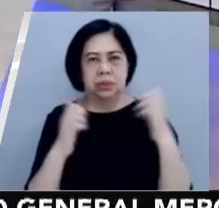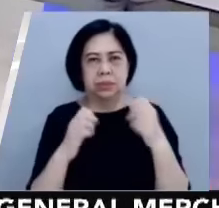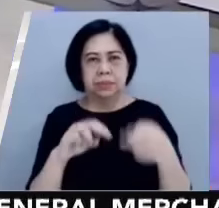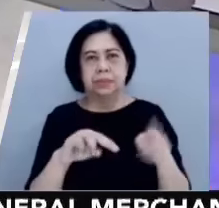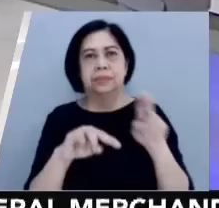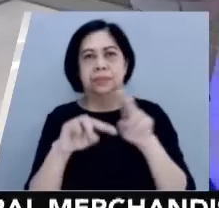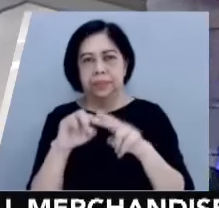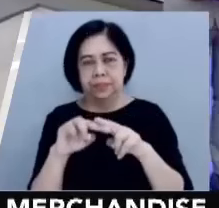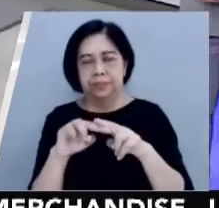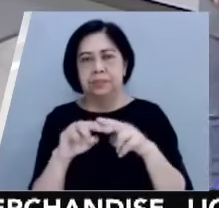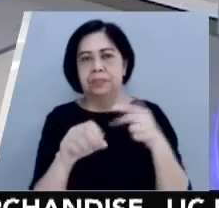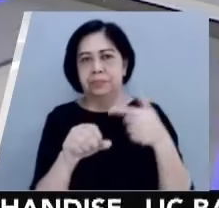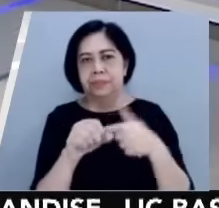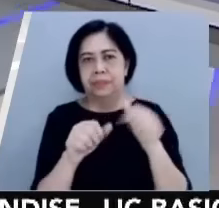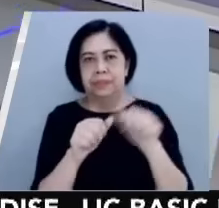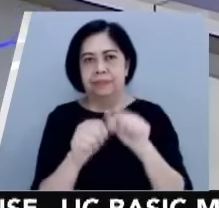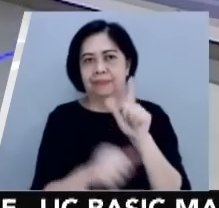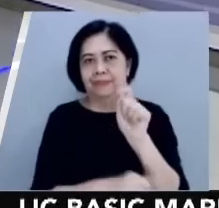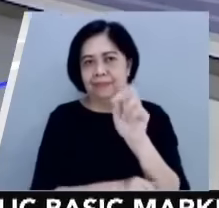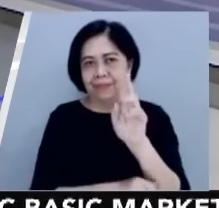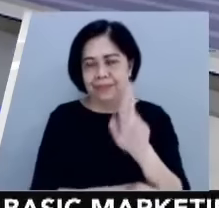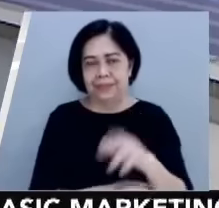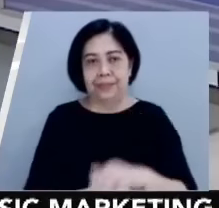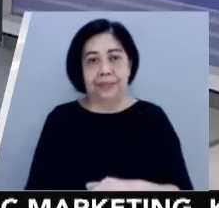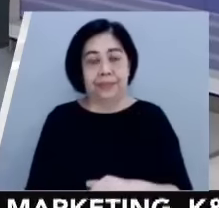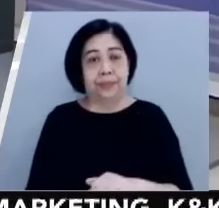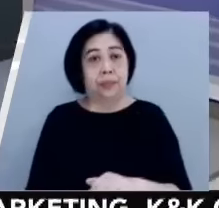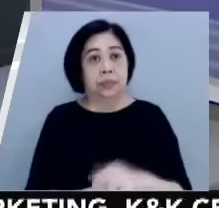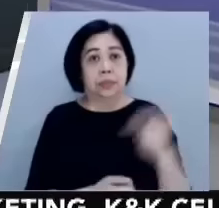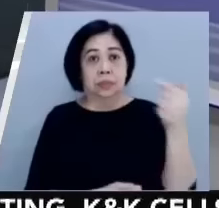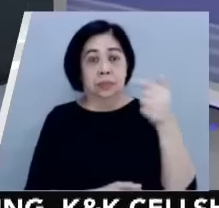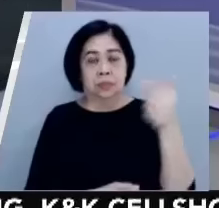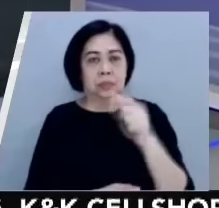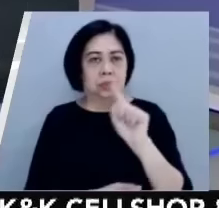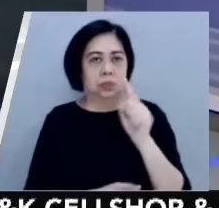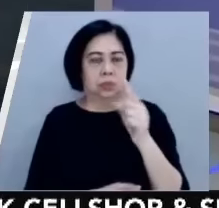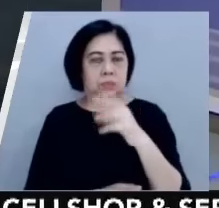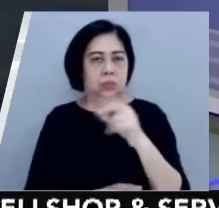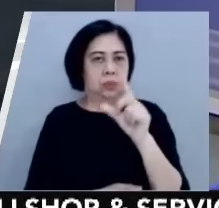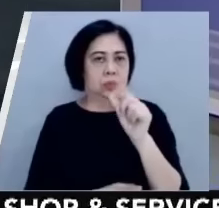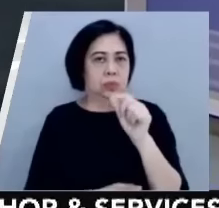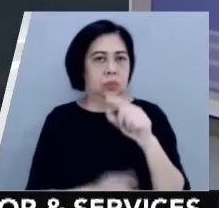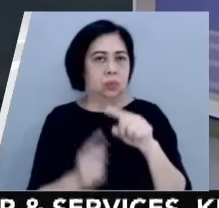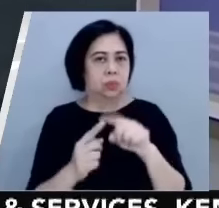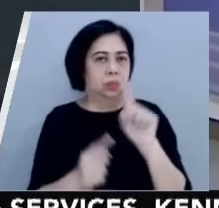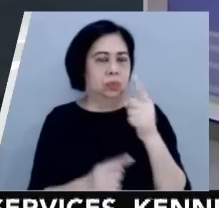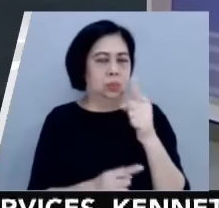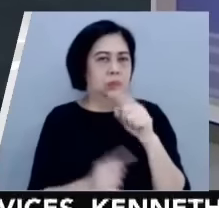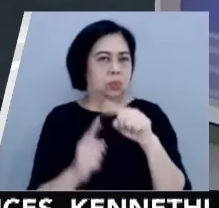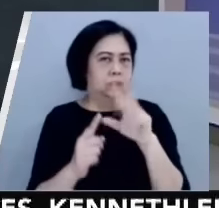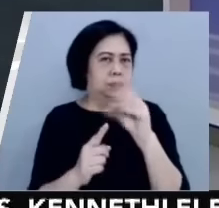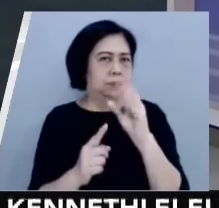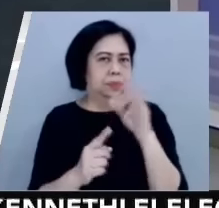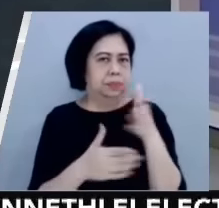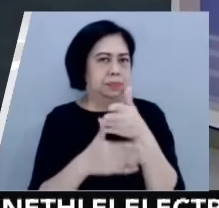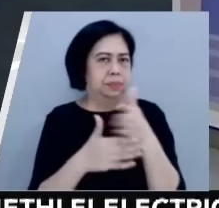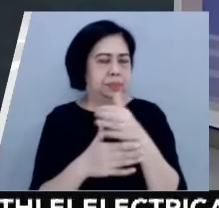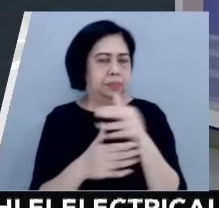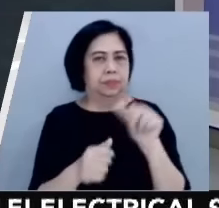sa kada litro ng diesel. Sa gasolina naman, 1 peso and 20 hanggang 1 peso and 50 centavos kada